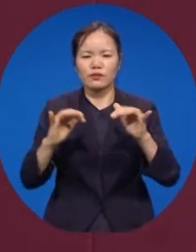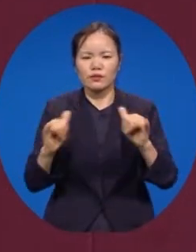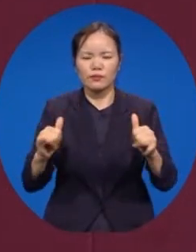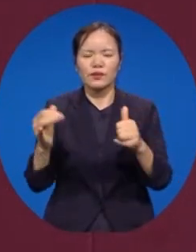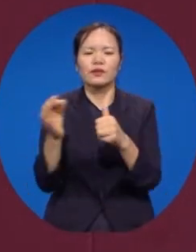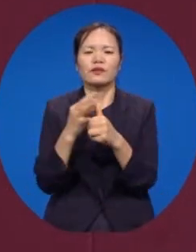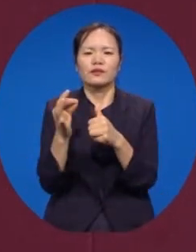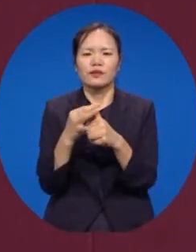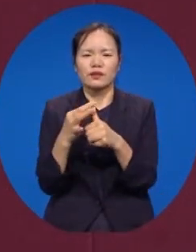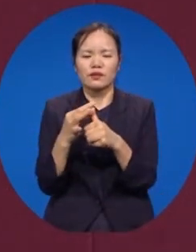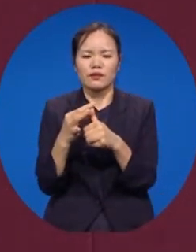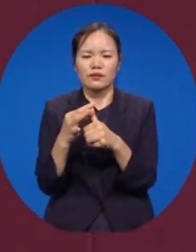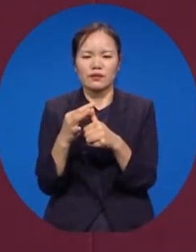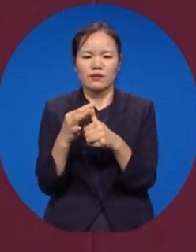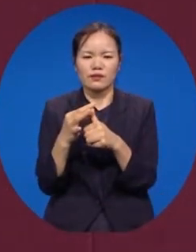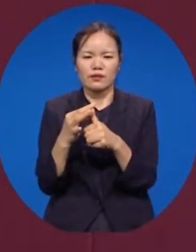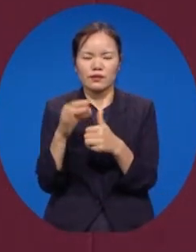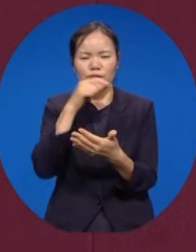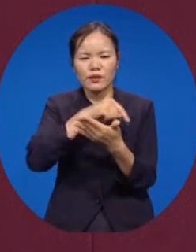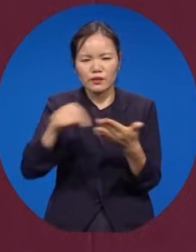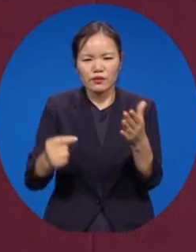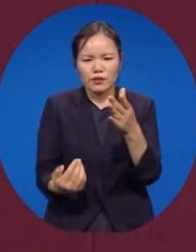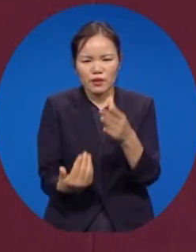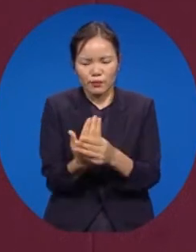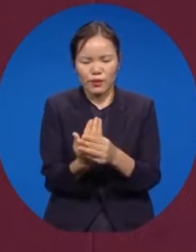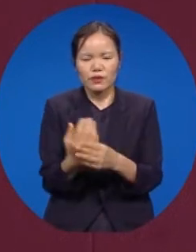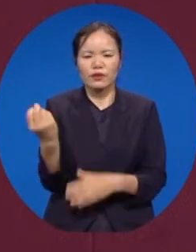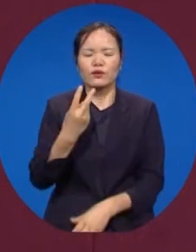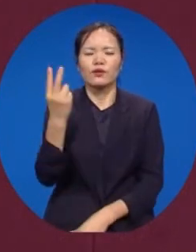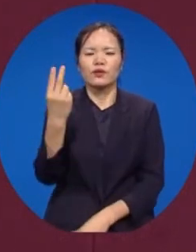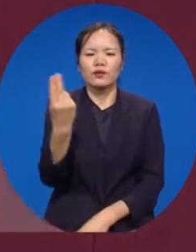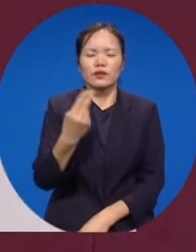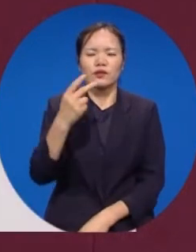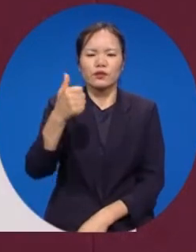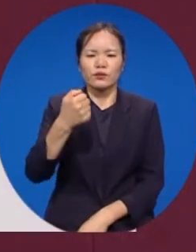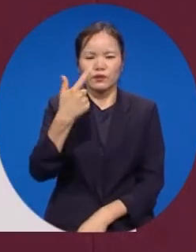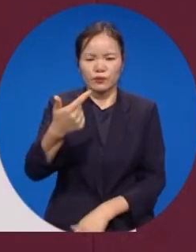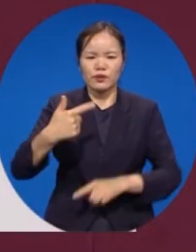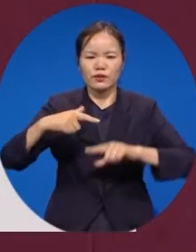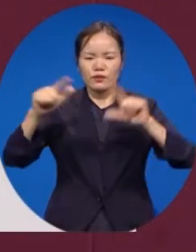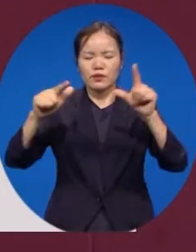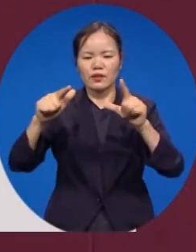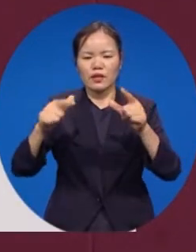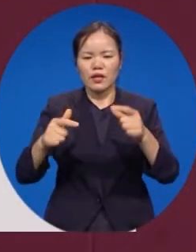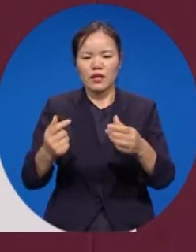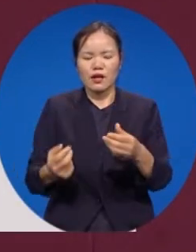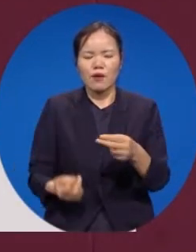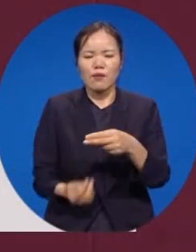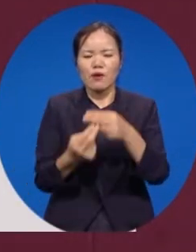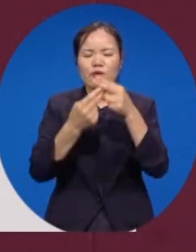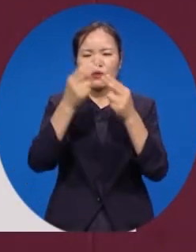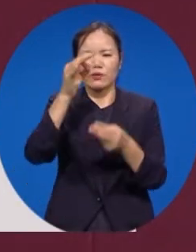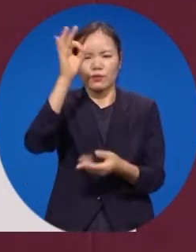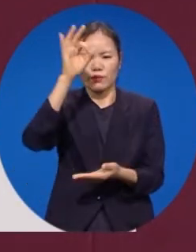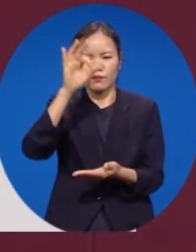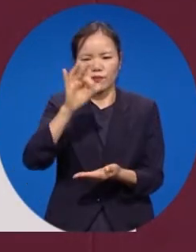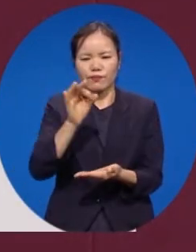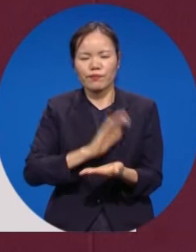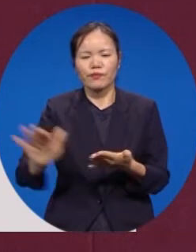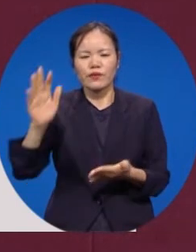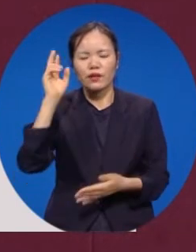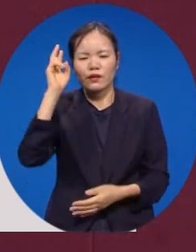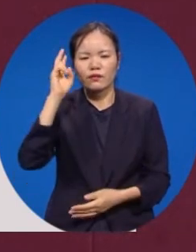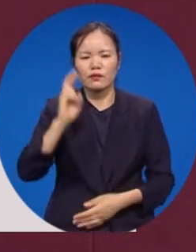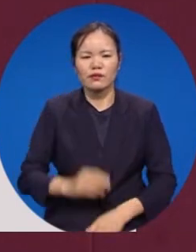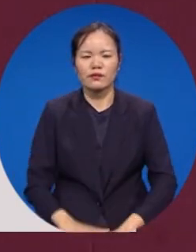국민연금 재정수지 적자가 발생하고 2056년이면 적립기금이 고갈될 것으로 전망하고 있습니다.